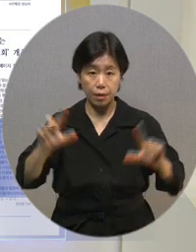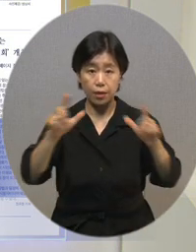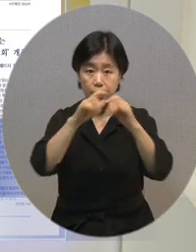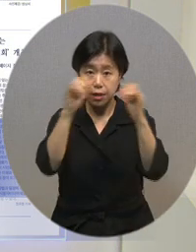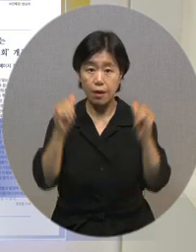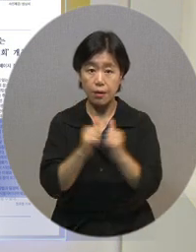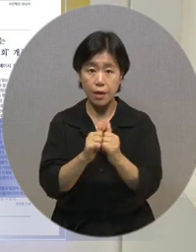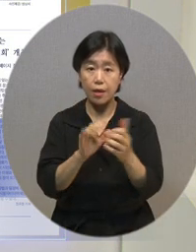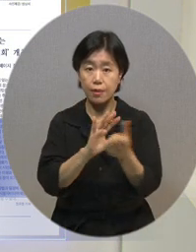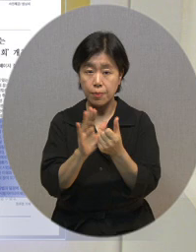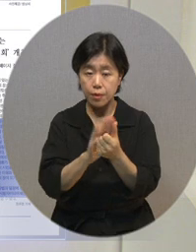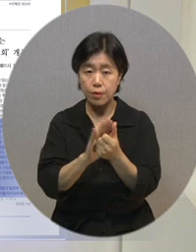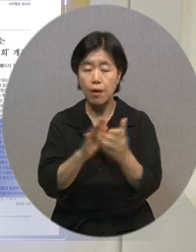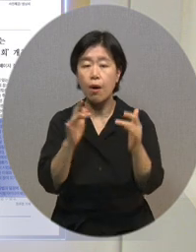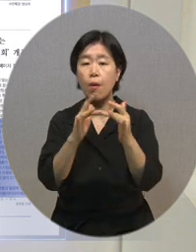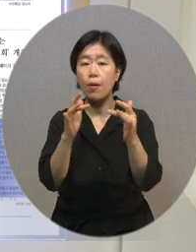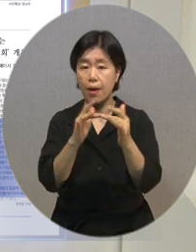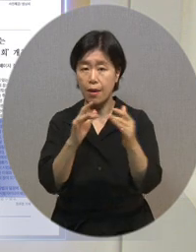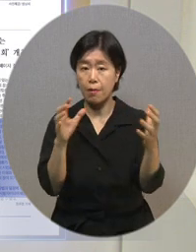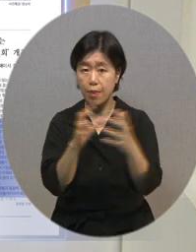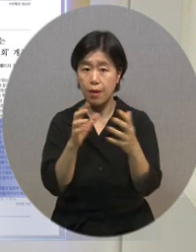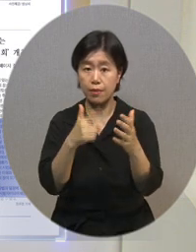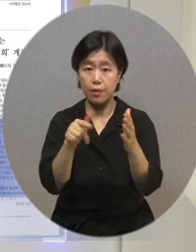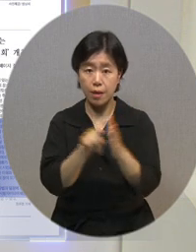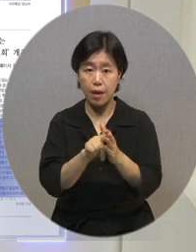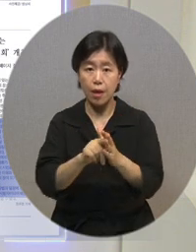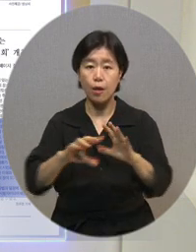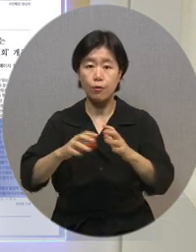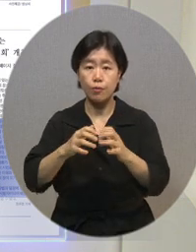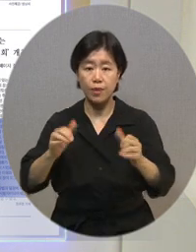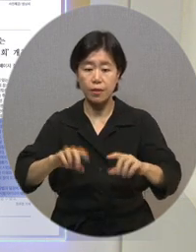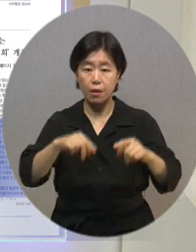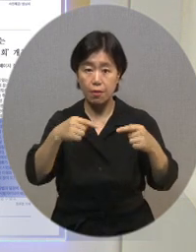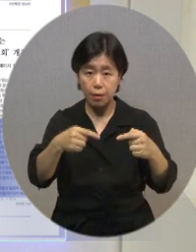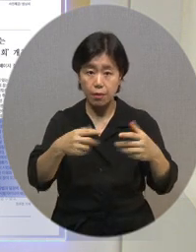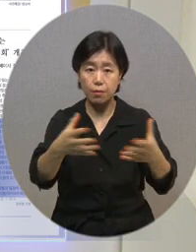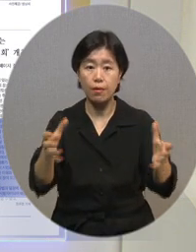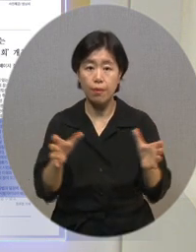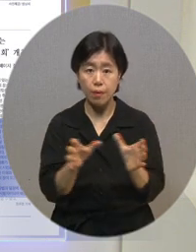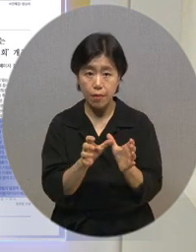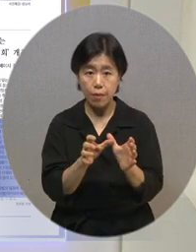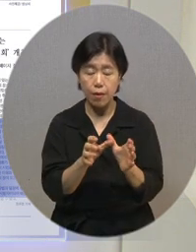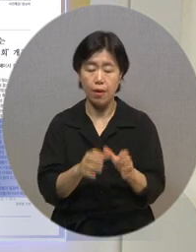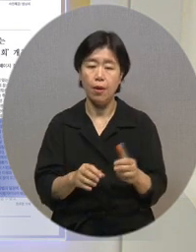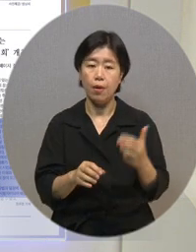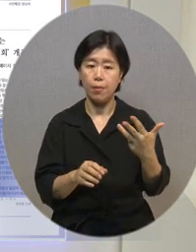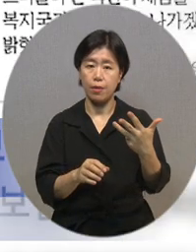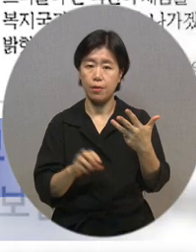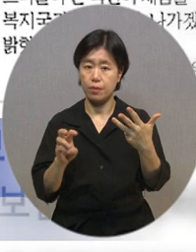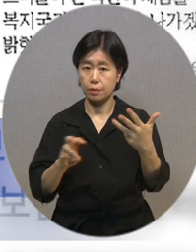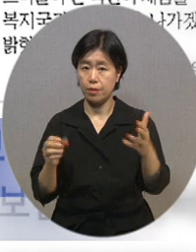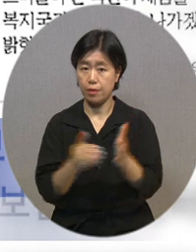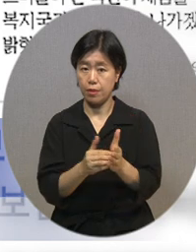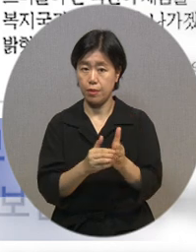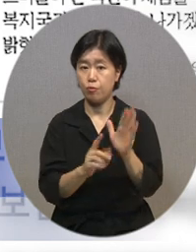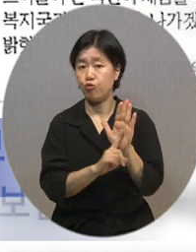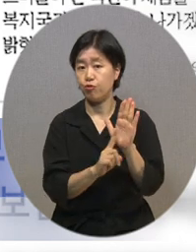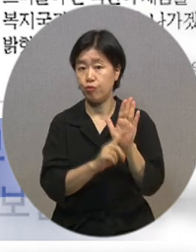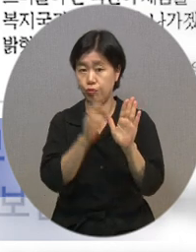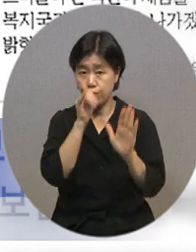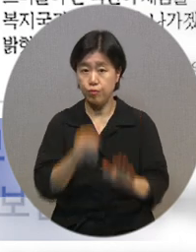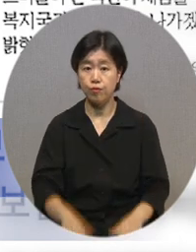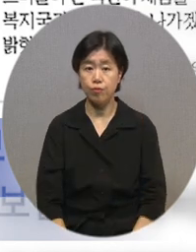미팅을 위한 2024 사회서비스 국민 참여단을 오는 30일까지 모집합니다 국민